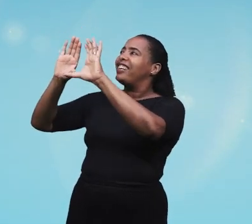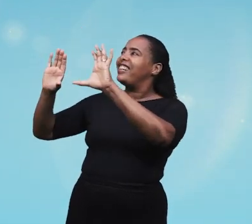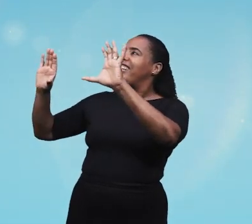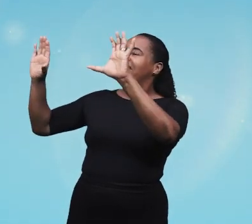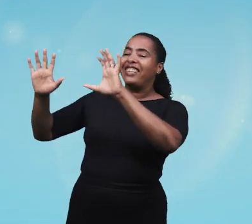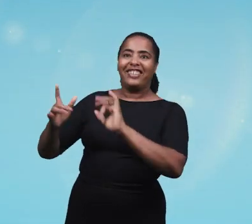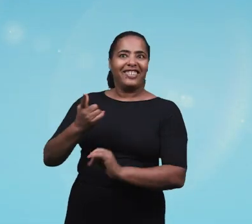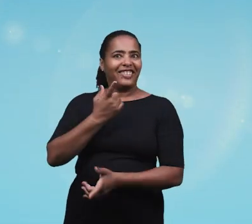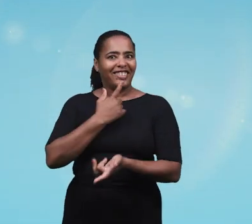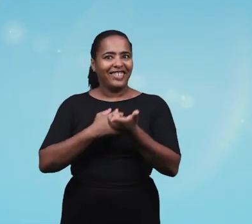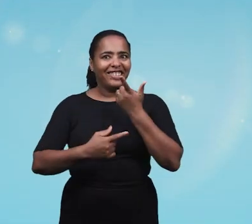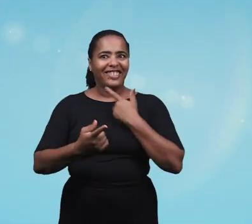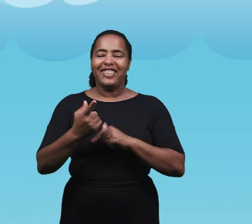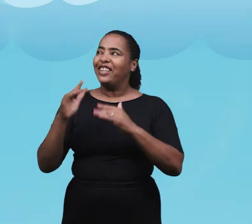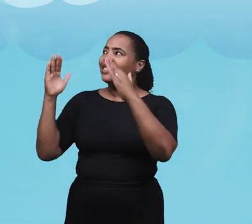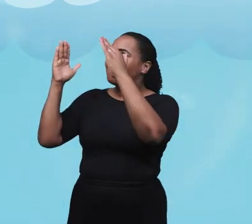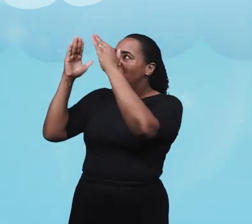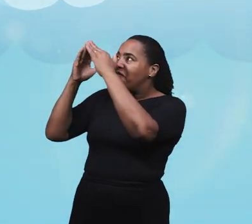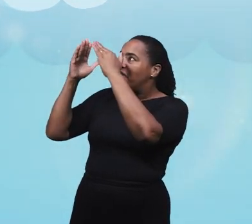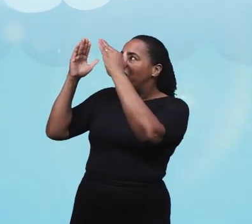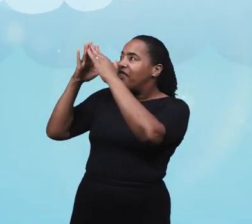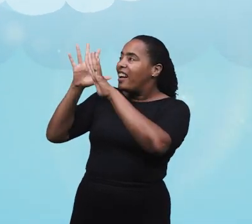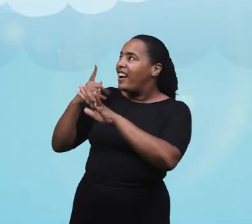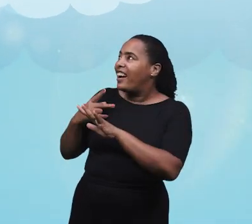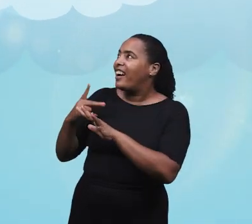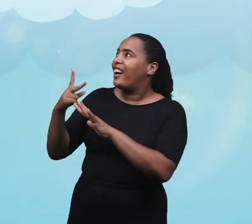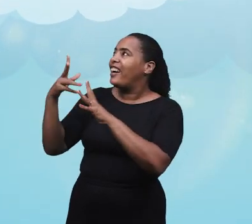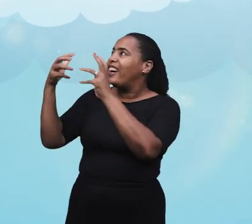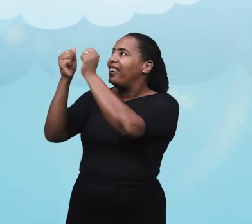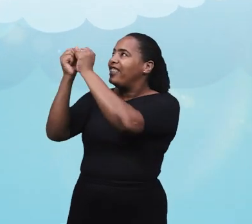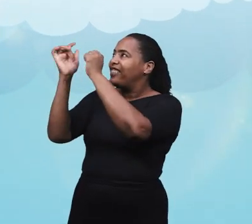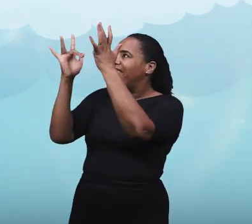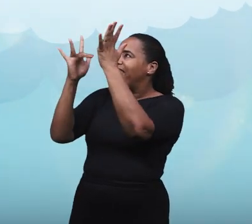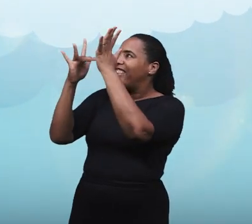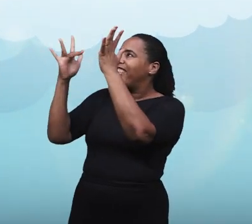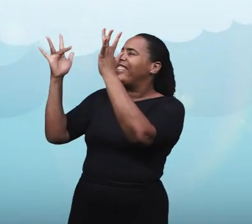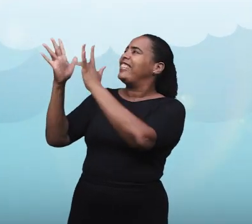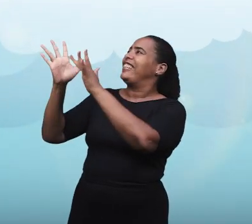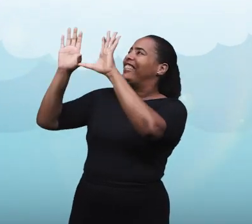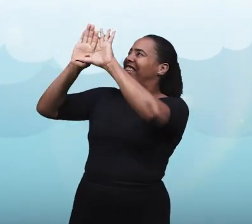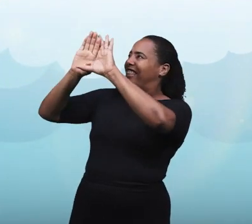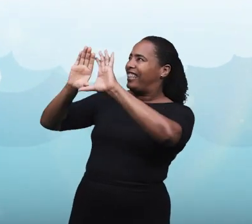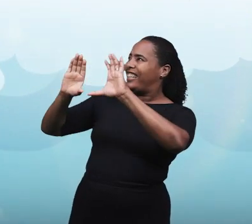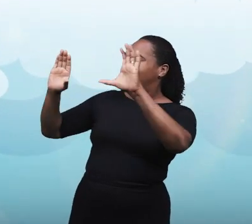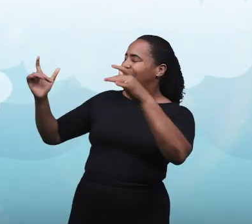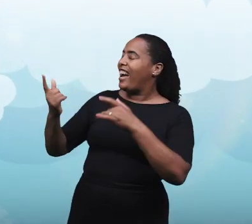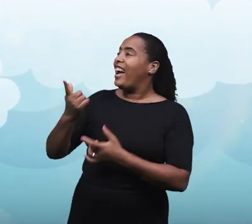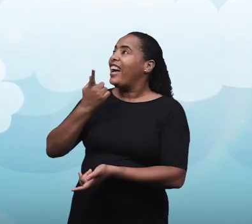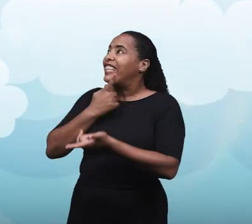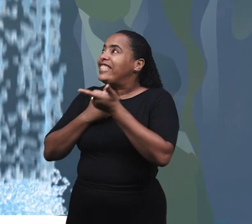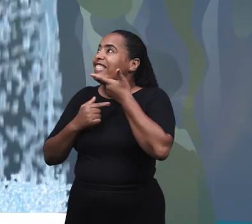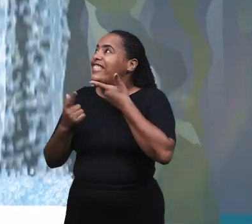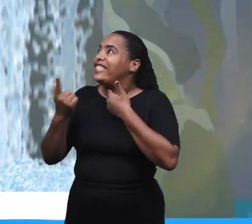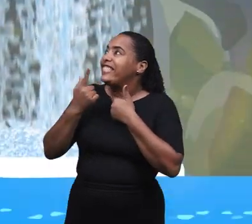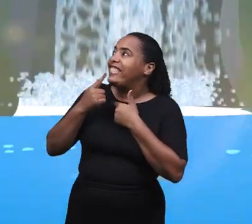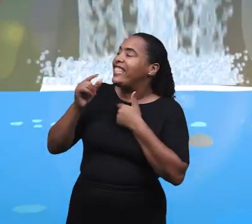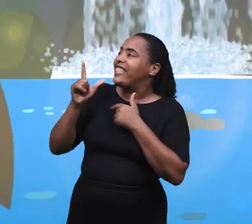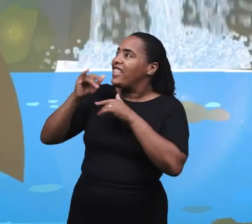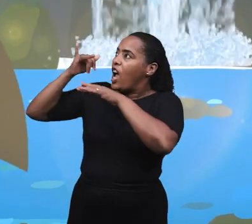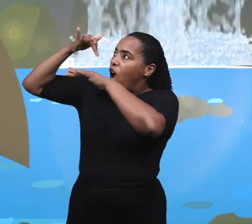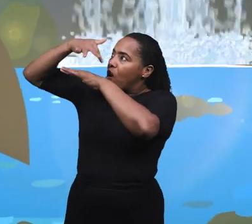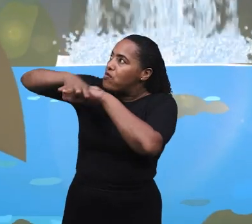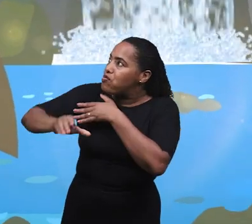Jesus. Quero viver para sempre com Jesus. Quero beber